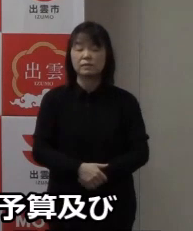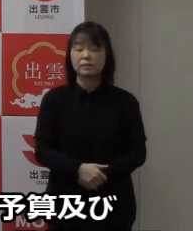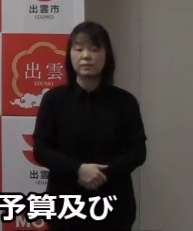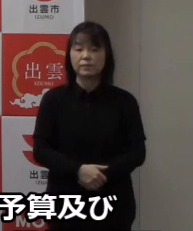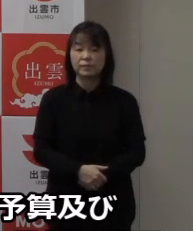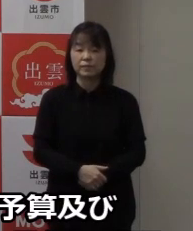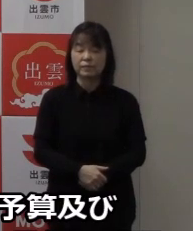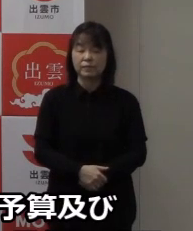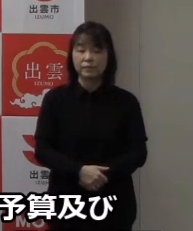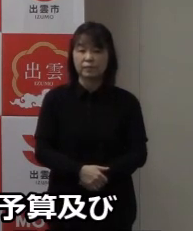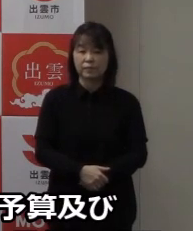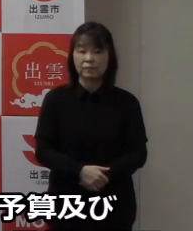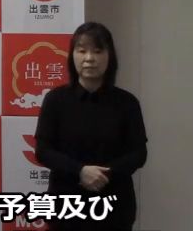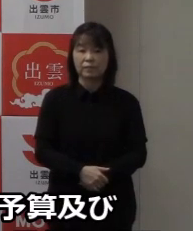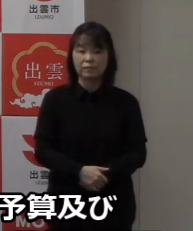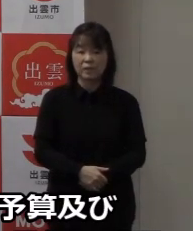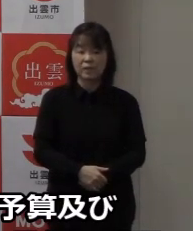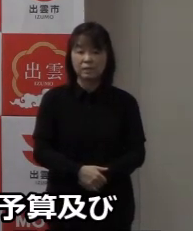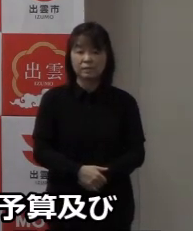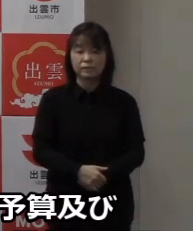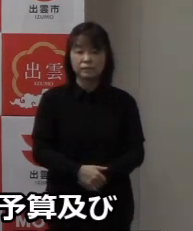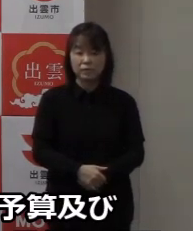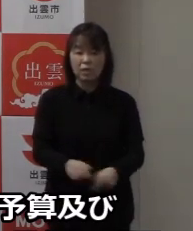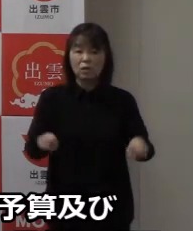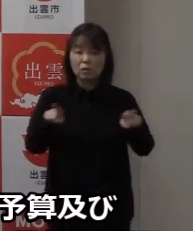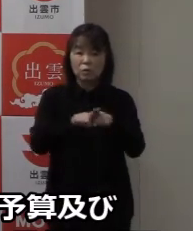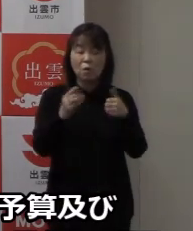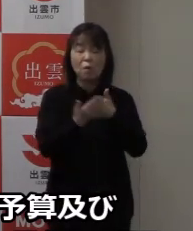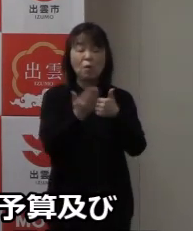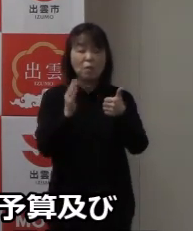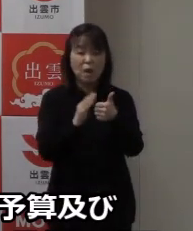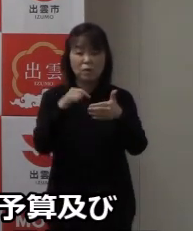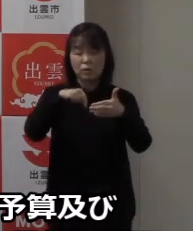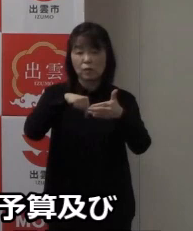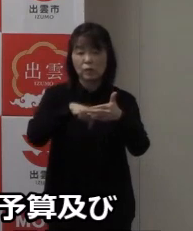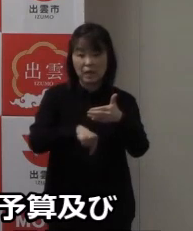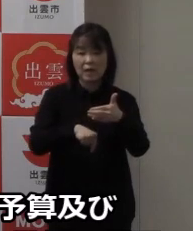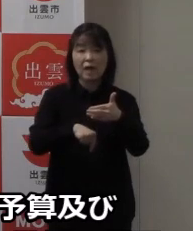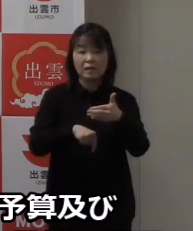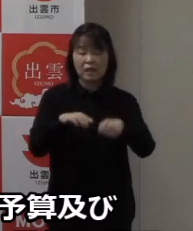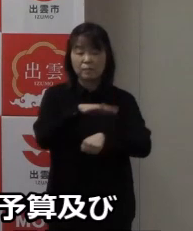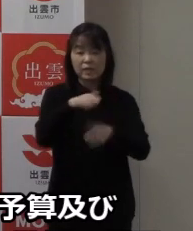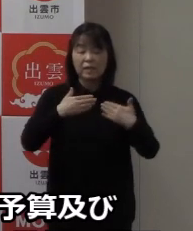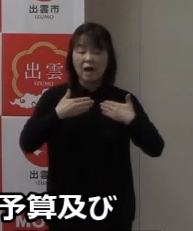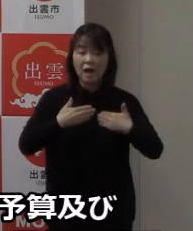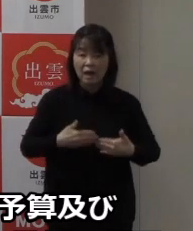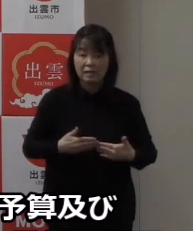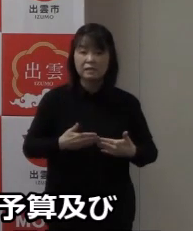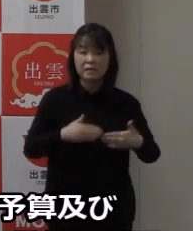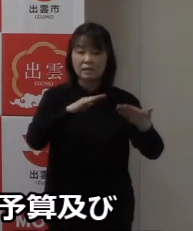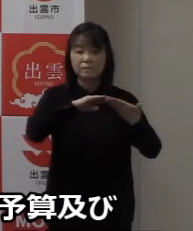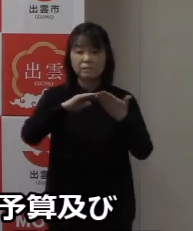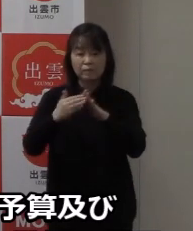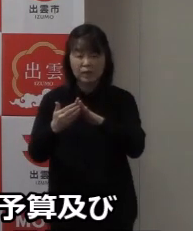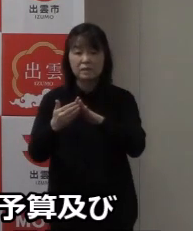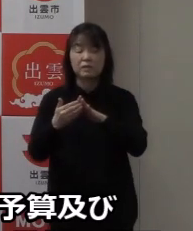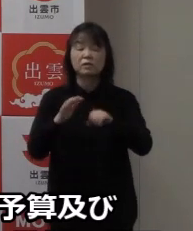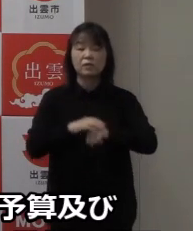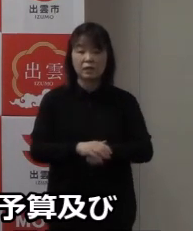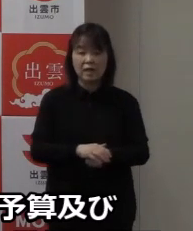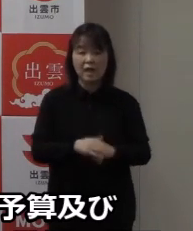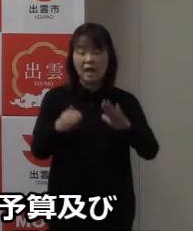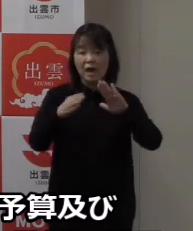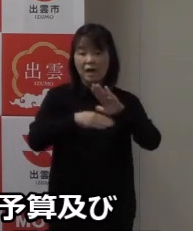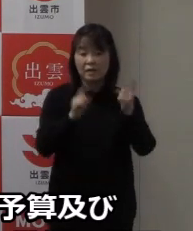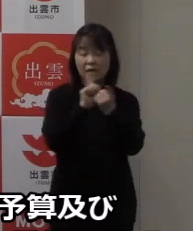次に基本方策の共に守るでありますが、コロナ禍から誰もが安全安心に暮らせる街にということで、空き家対策